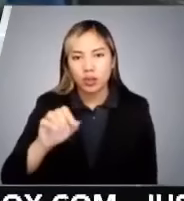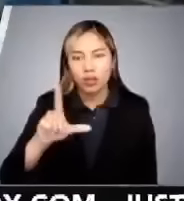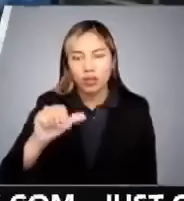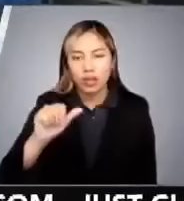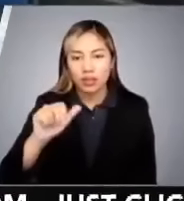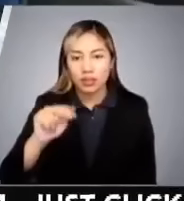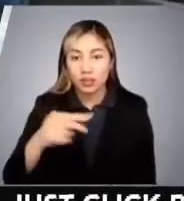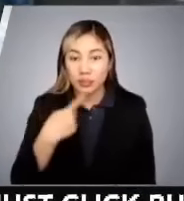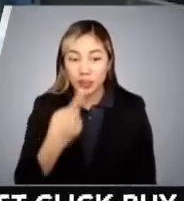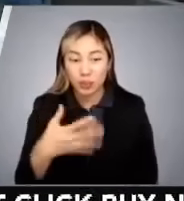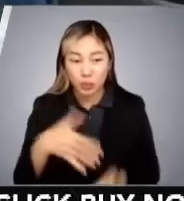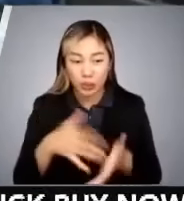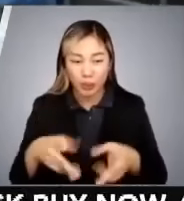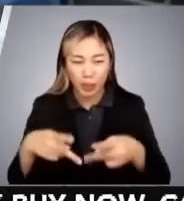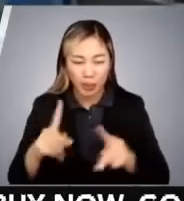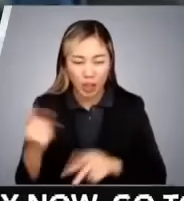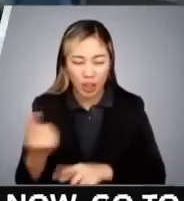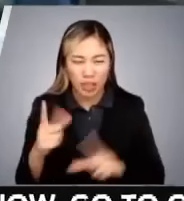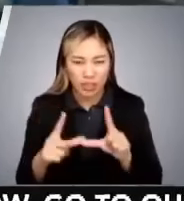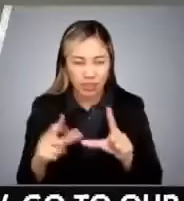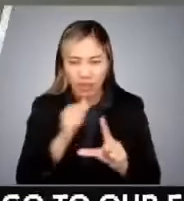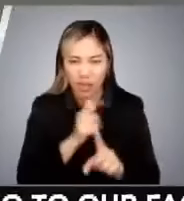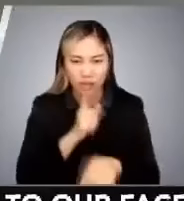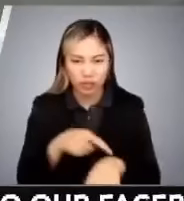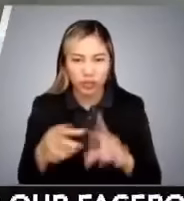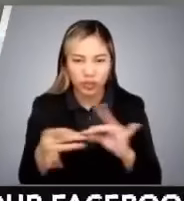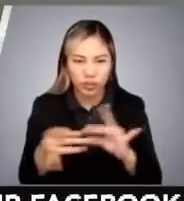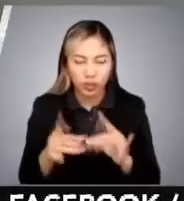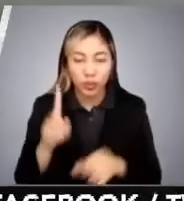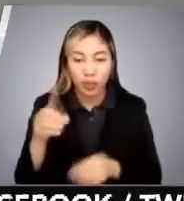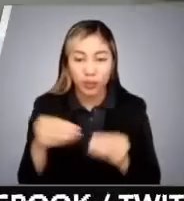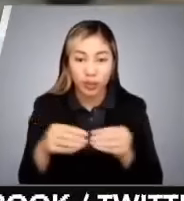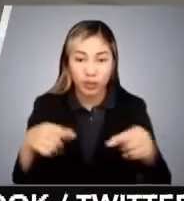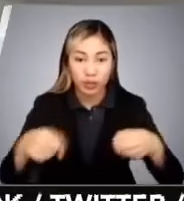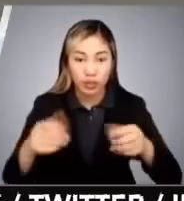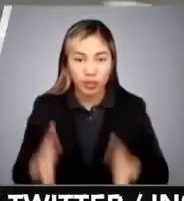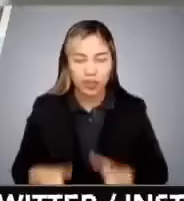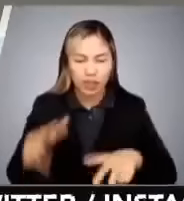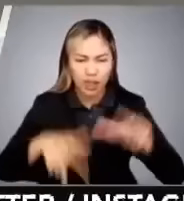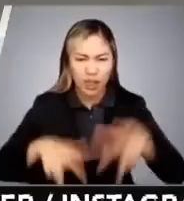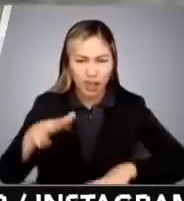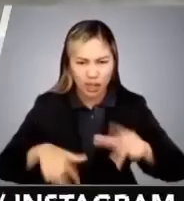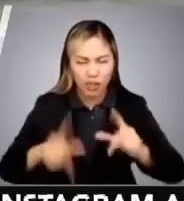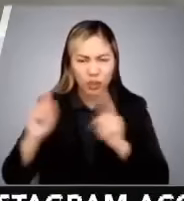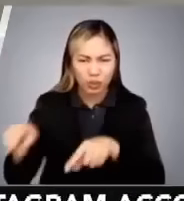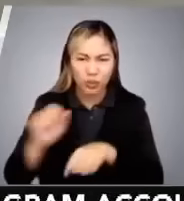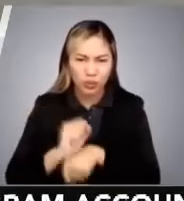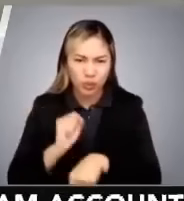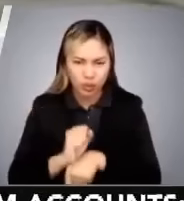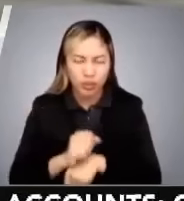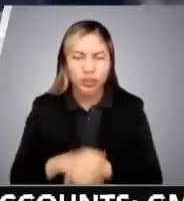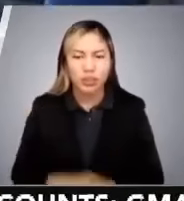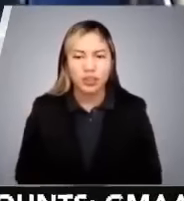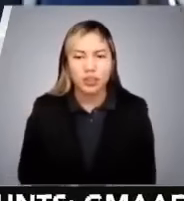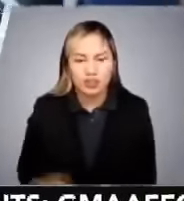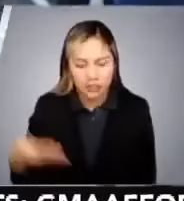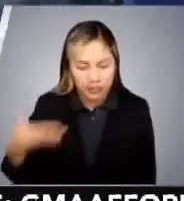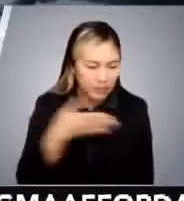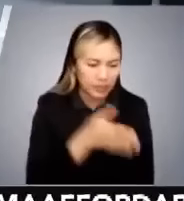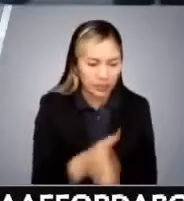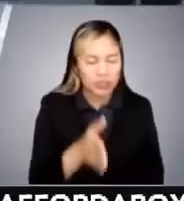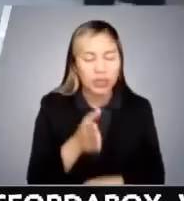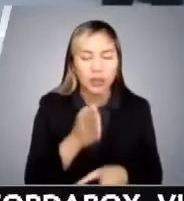gamit. Wala siyang pahayag. Ang isa pang rider, nagmamadali raw papasok sa trabaho kaya pumasok siya sa busway.